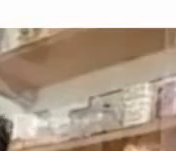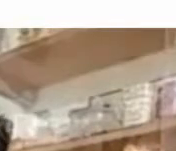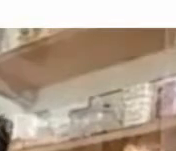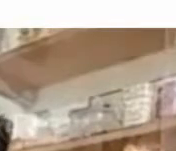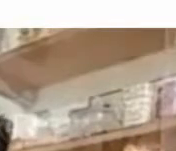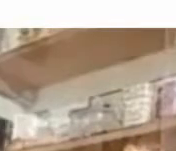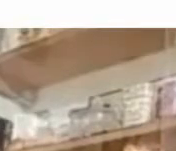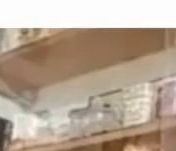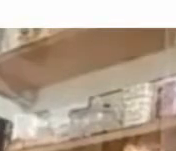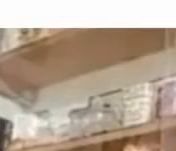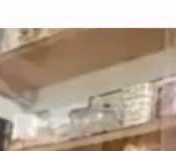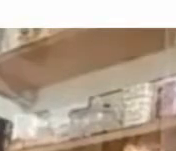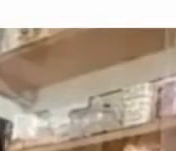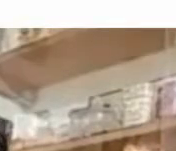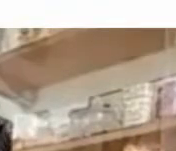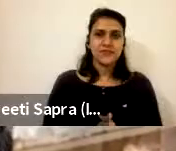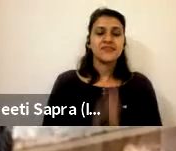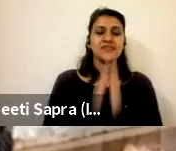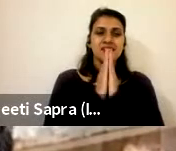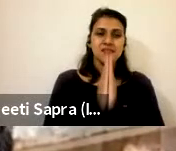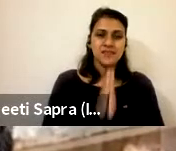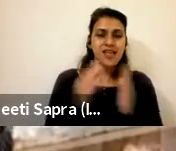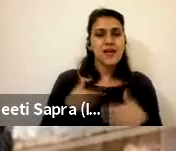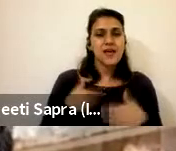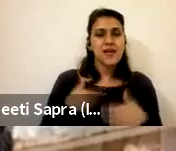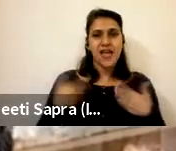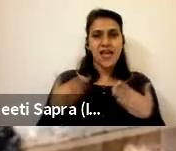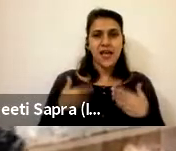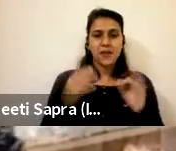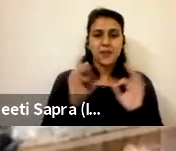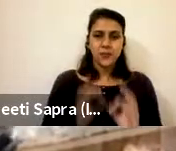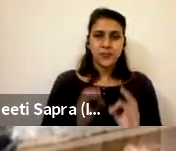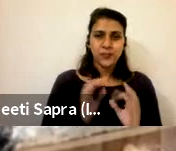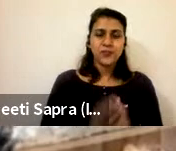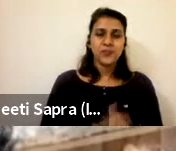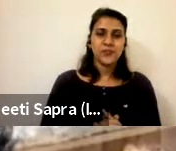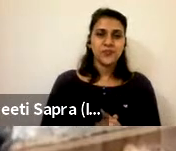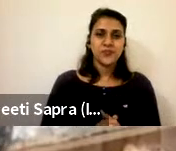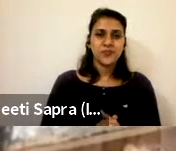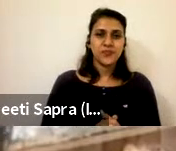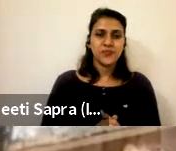Namaste, I'm really happy to share and thanks to